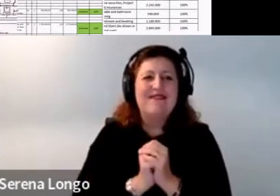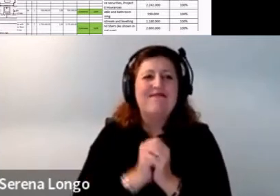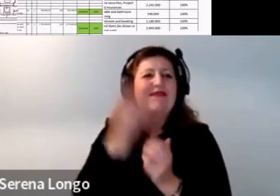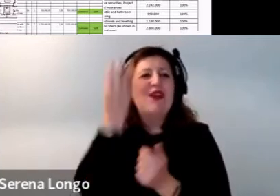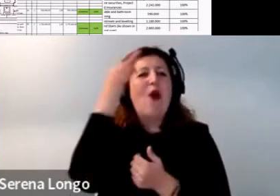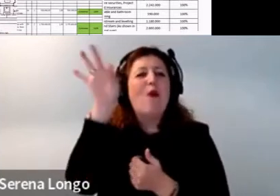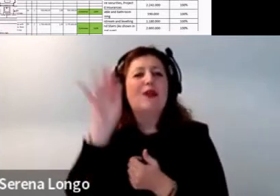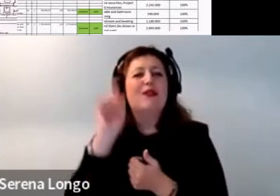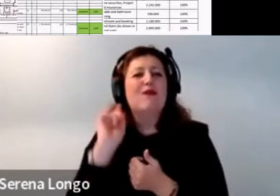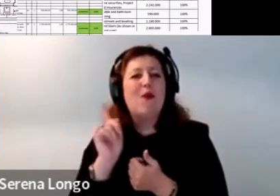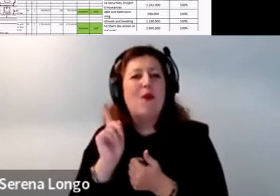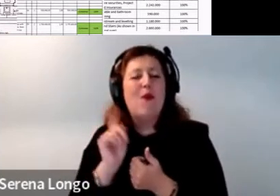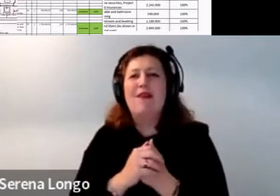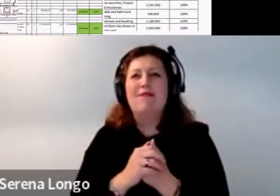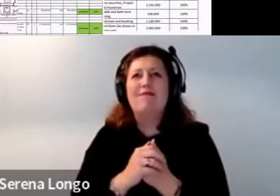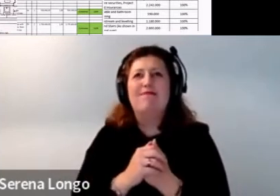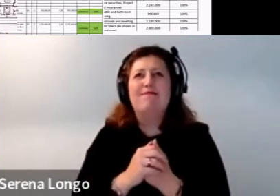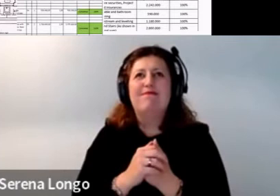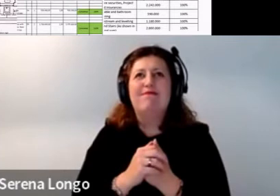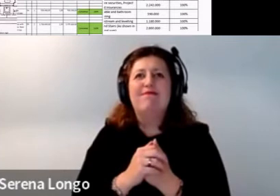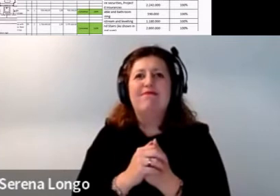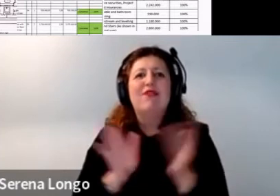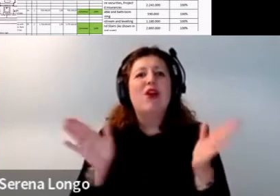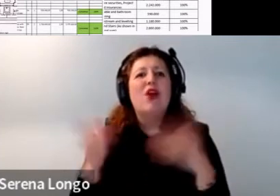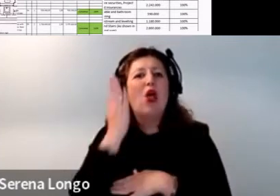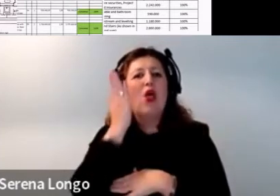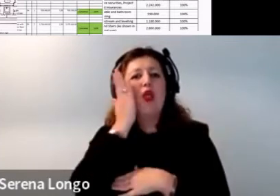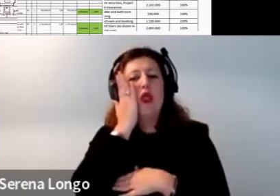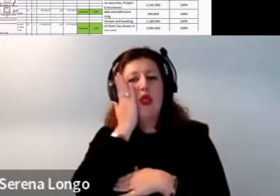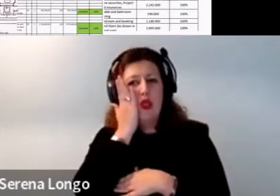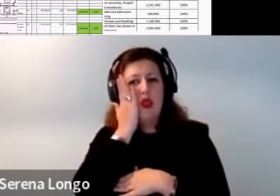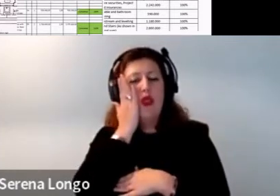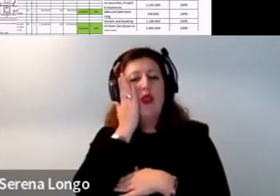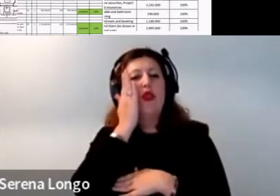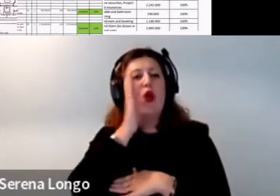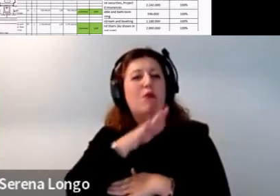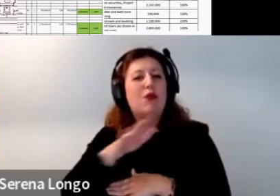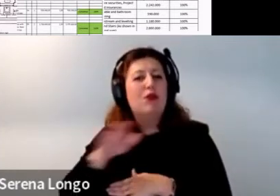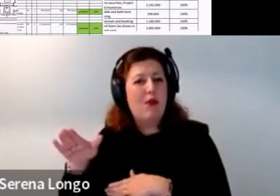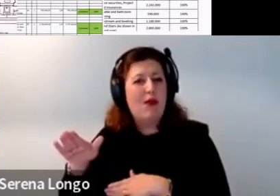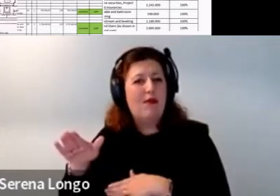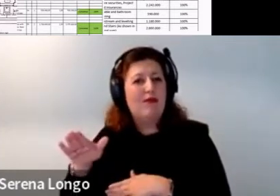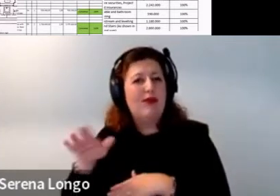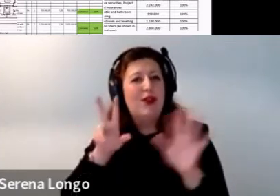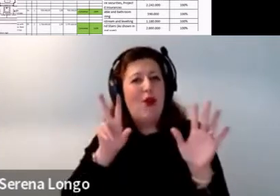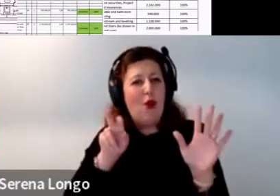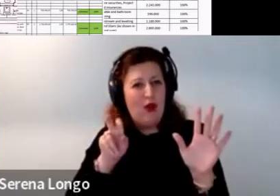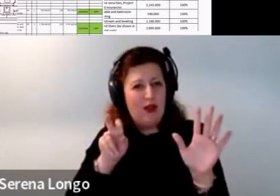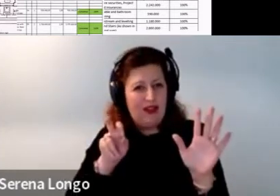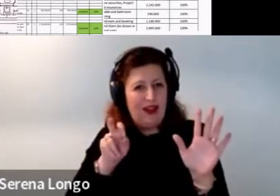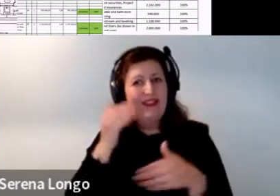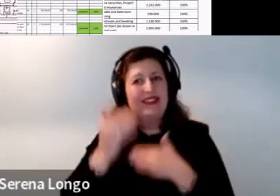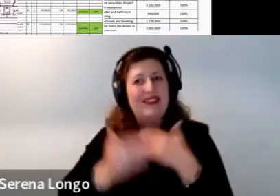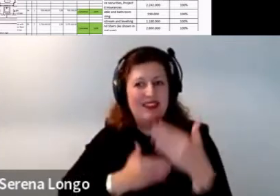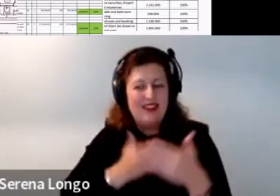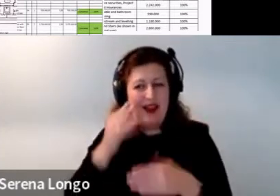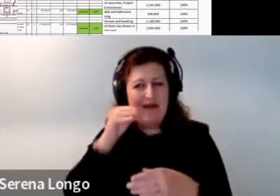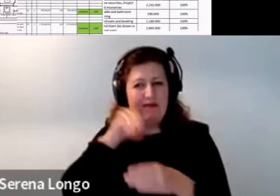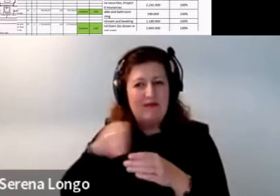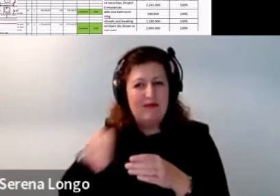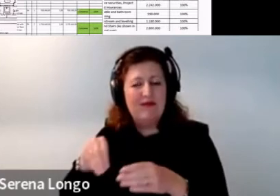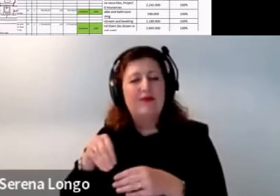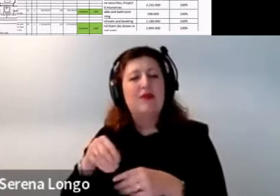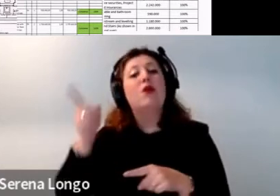abbiamo completato un dormitorio per 80 bambine con disabilità.